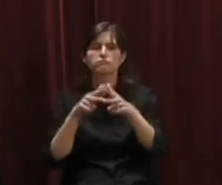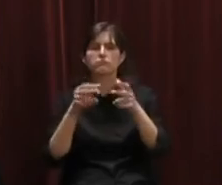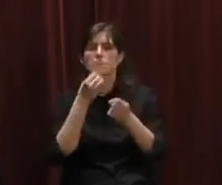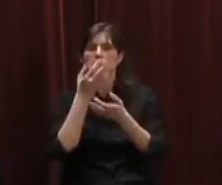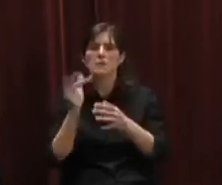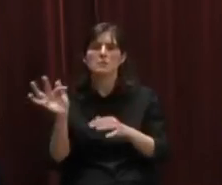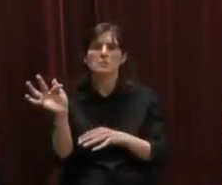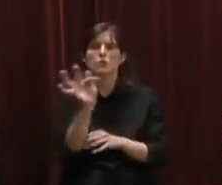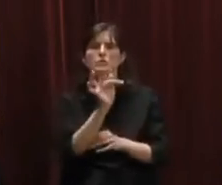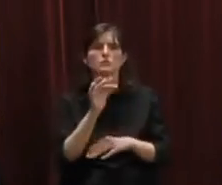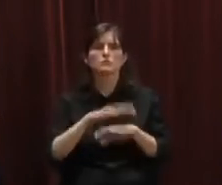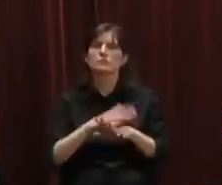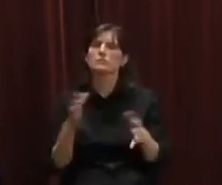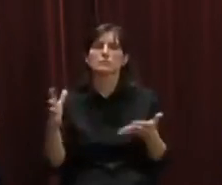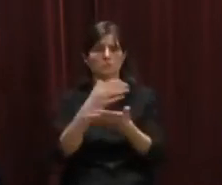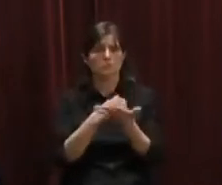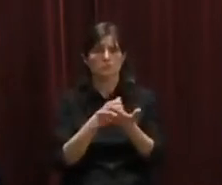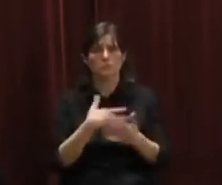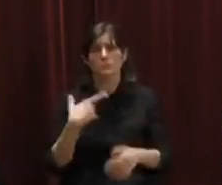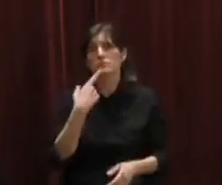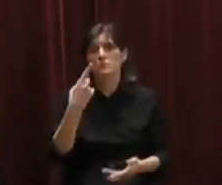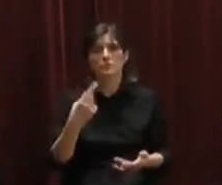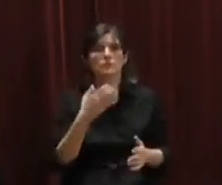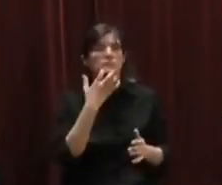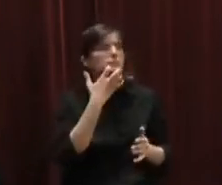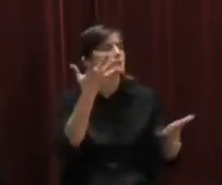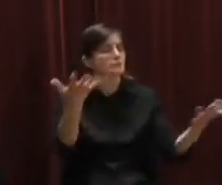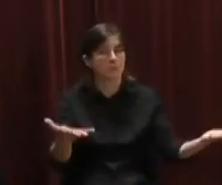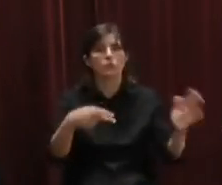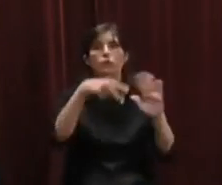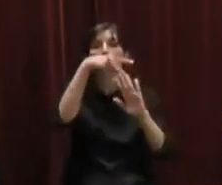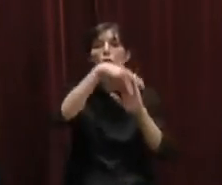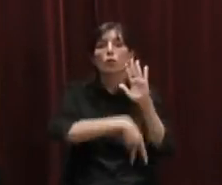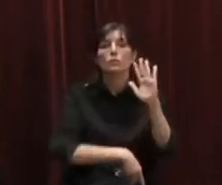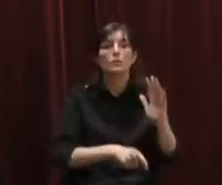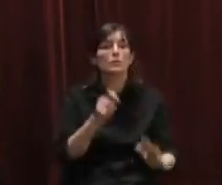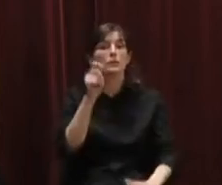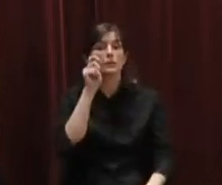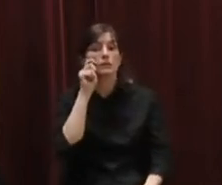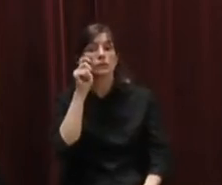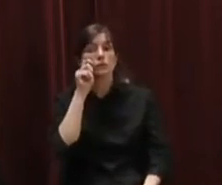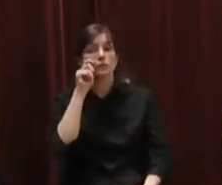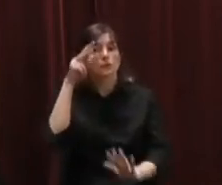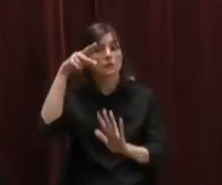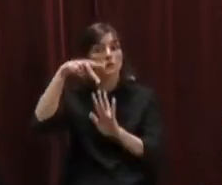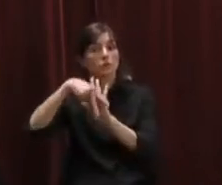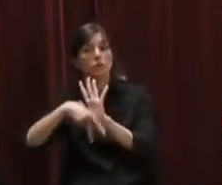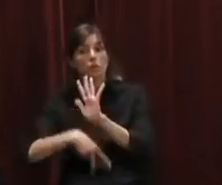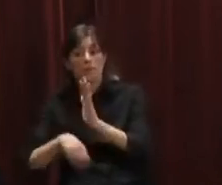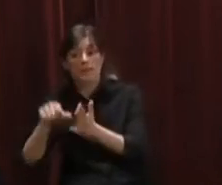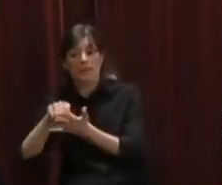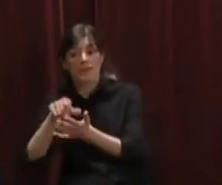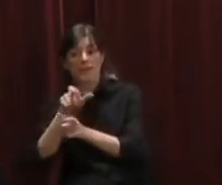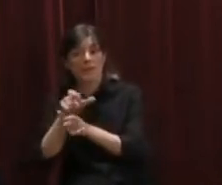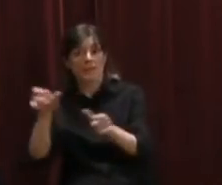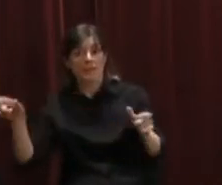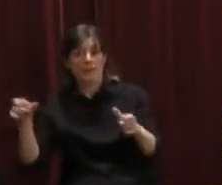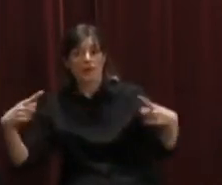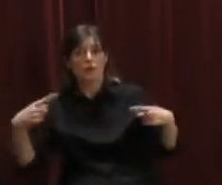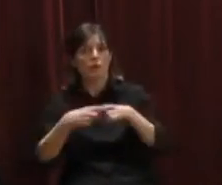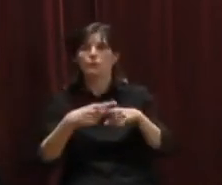hem fet que la normativa turística no saboti les normatives urbanístiques en mans dels ajuntaments. Per tant, han posat